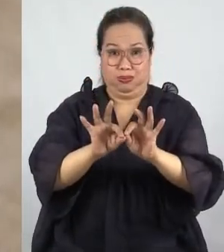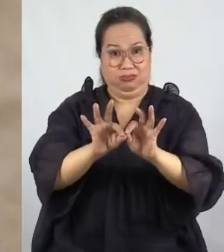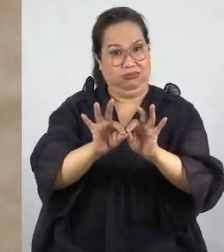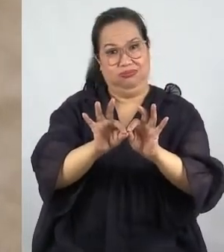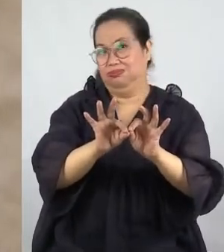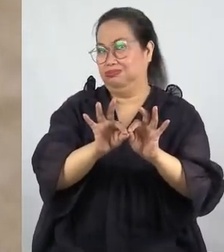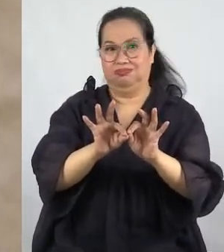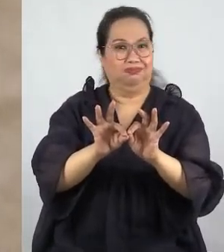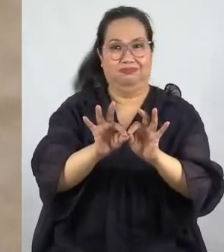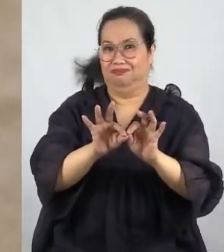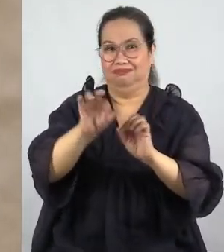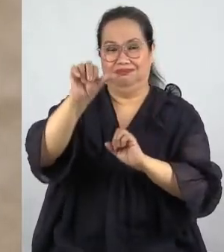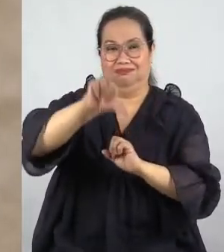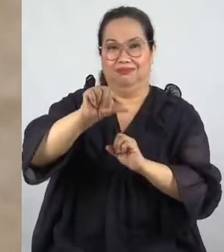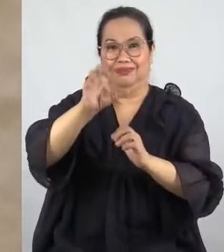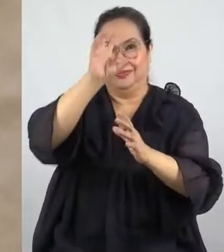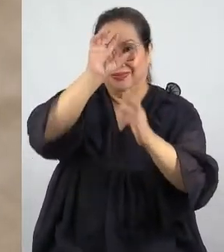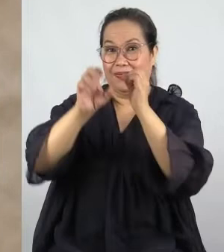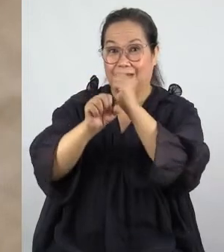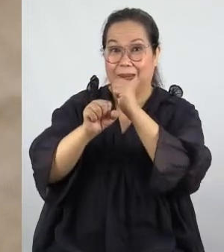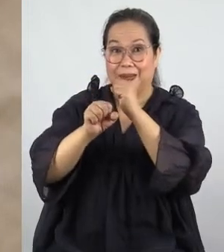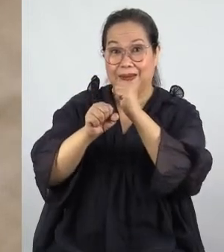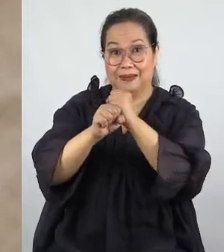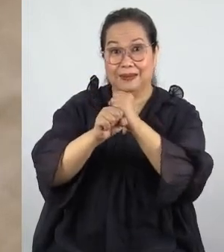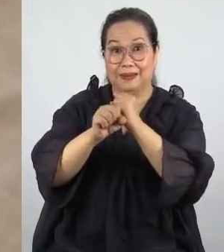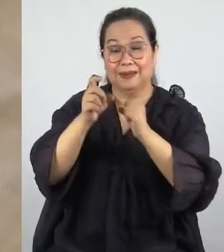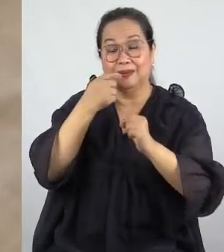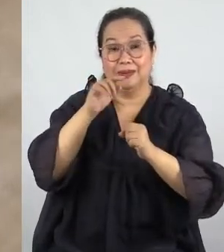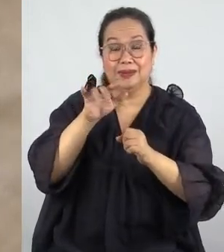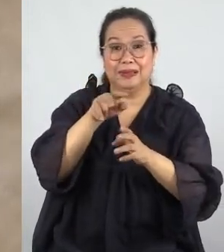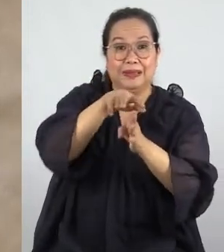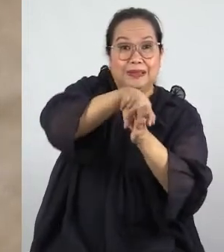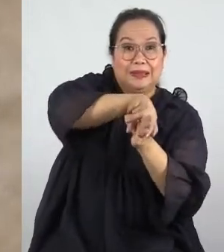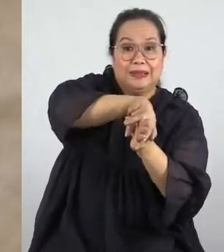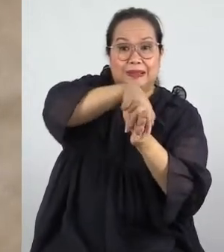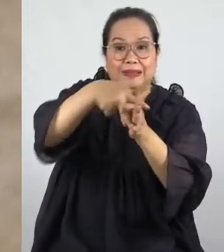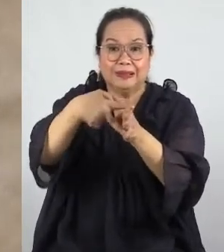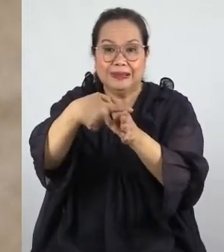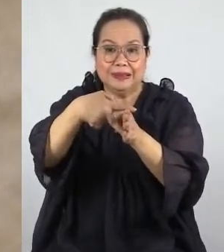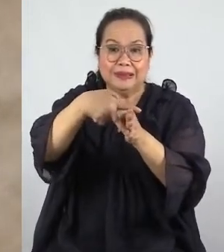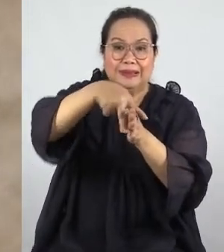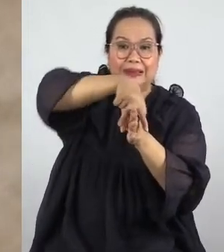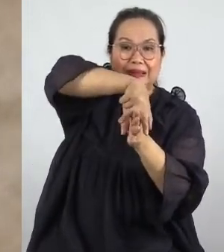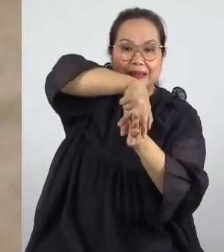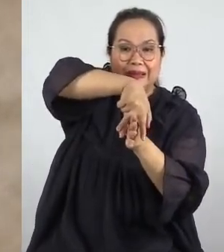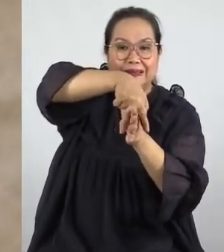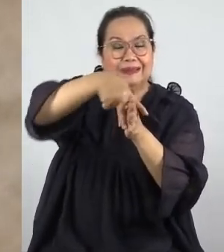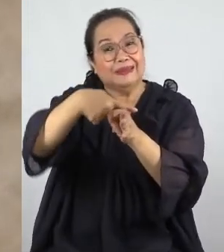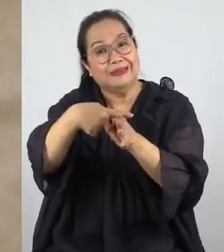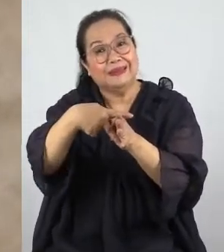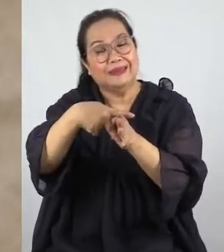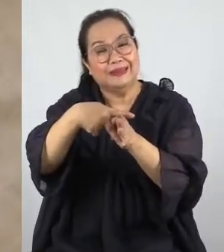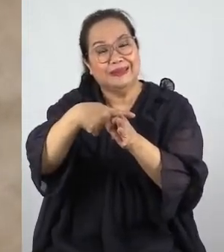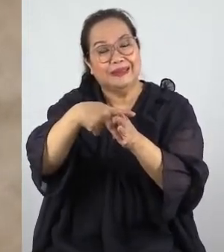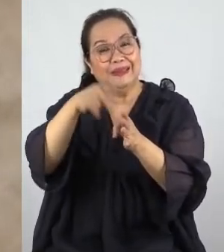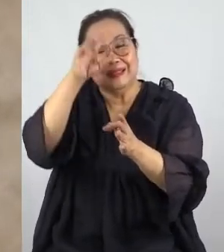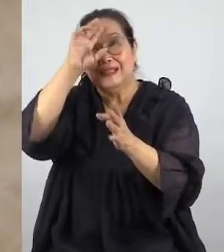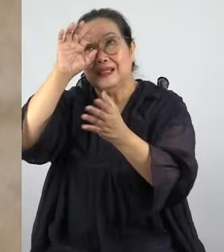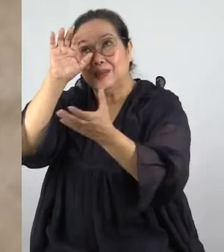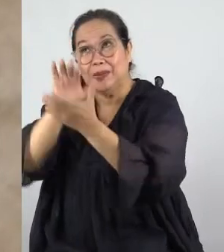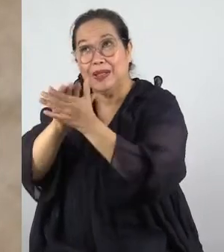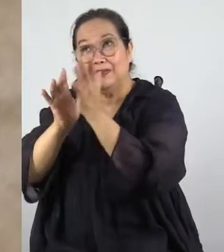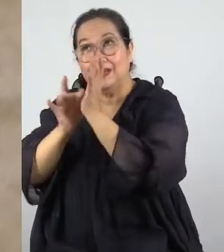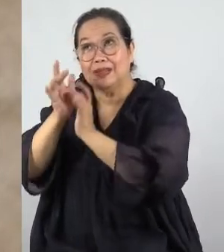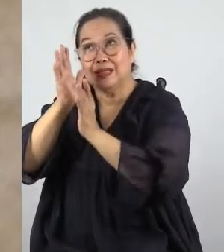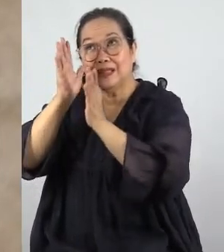Sila ay parang nananalig pa rin o namamangka sa dalawang ilog siguro. Na mananampalataya ako kay Jesus,